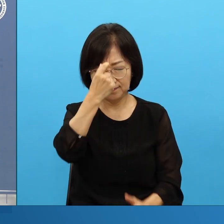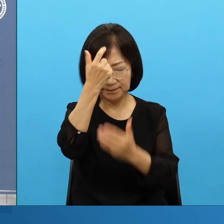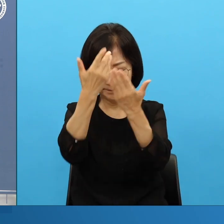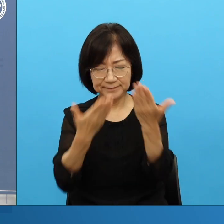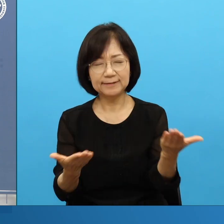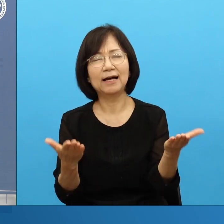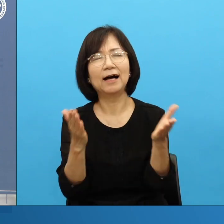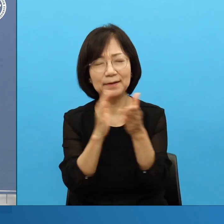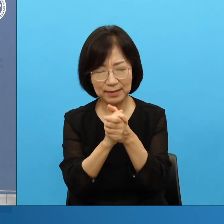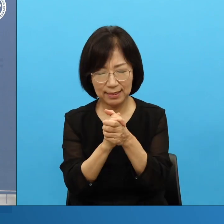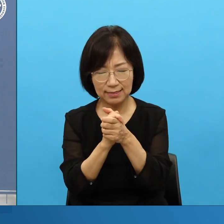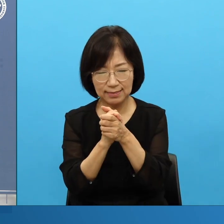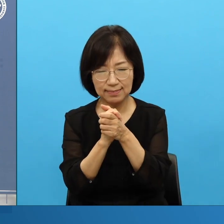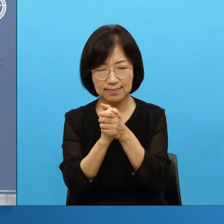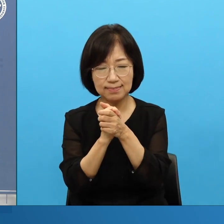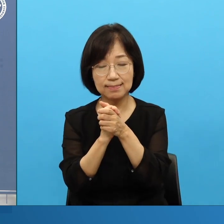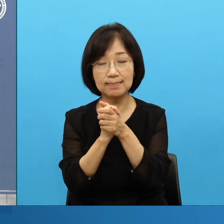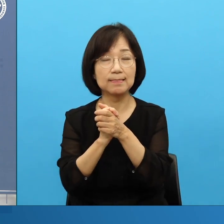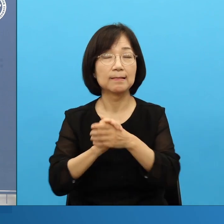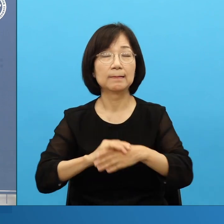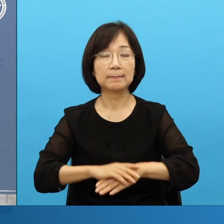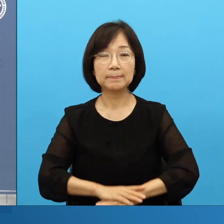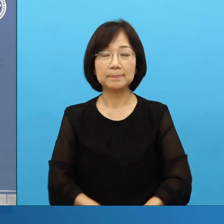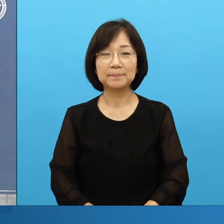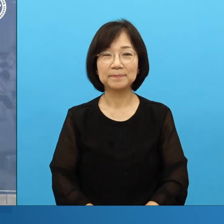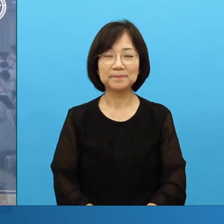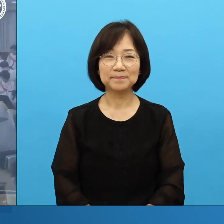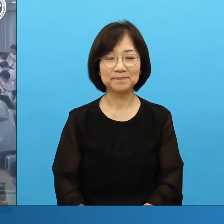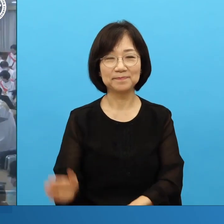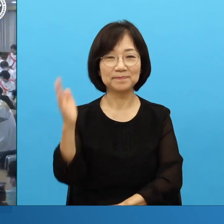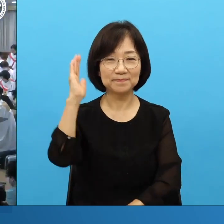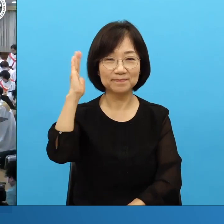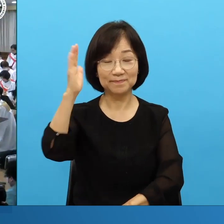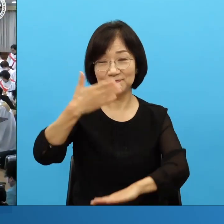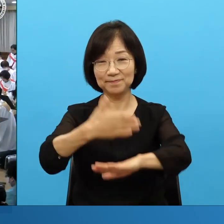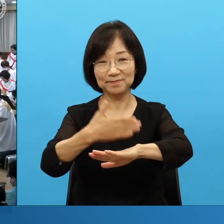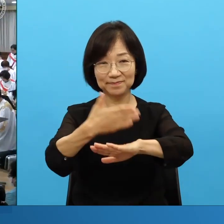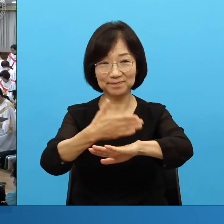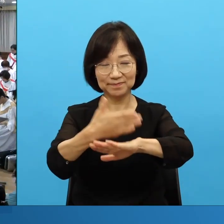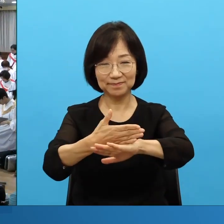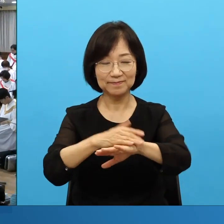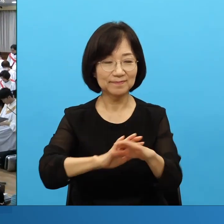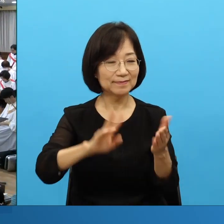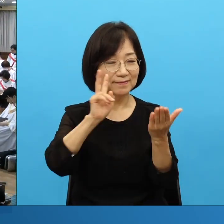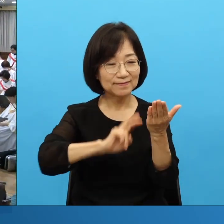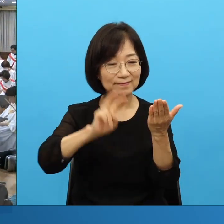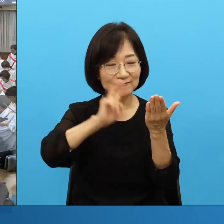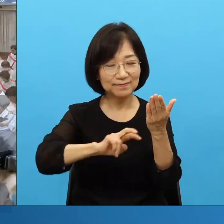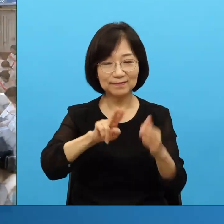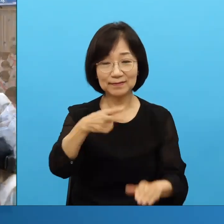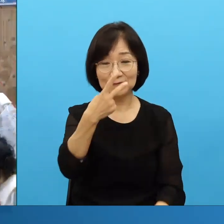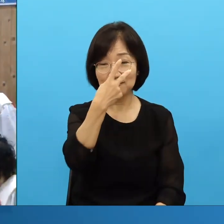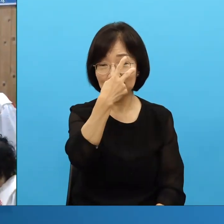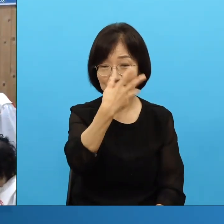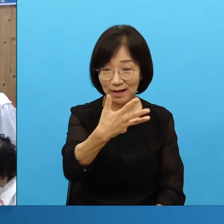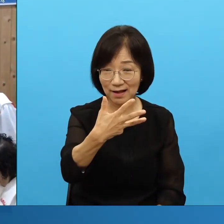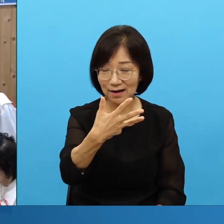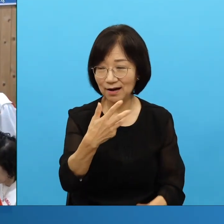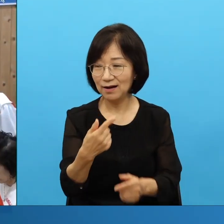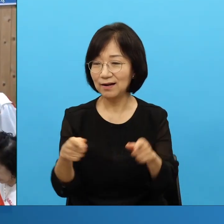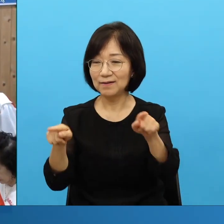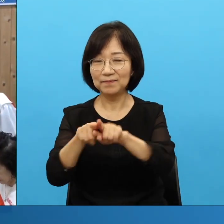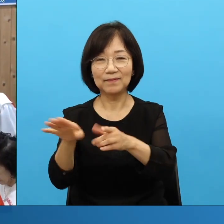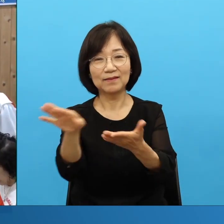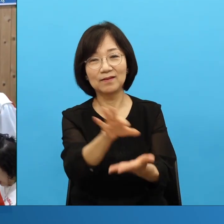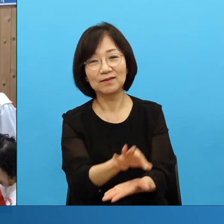Christ's name we pray. 아멘. Amen. 말씀 감사합니다. Thank you for your word. 우리 찬송 208장 찬양하시면서 준비하신